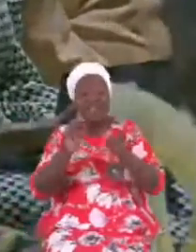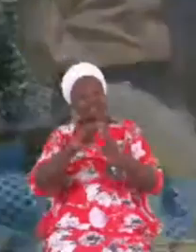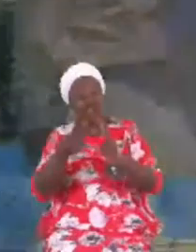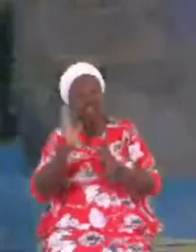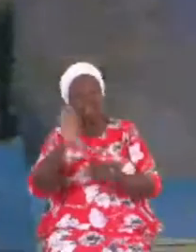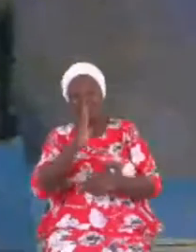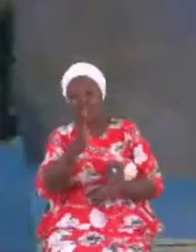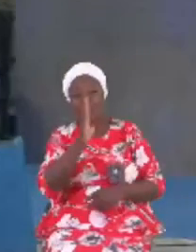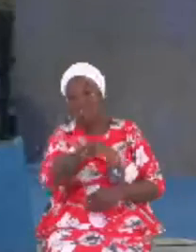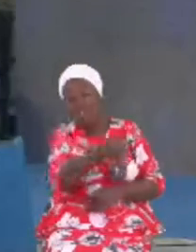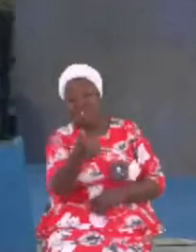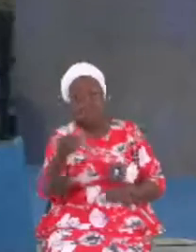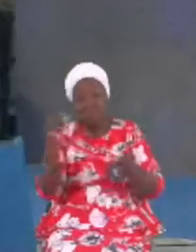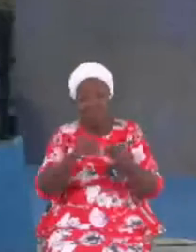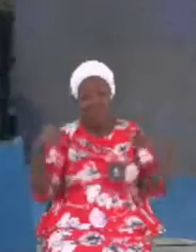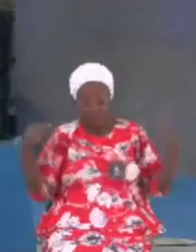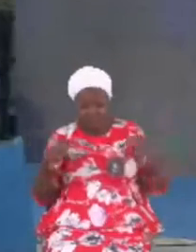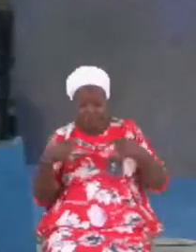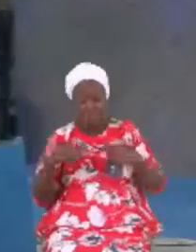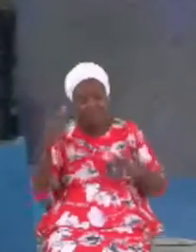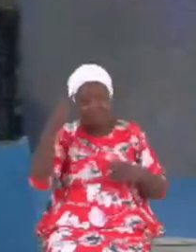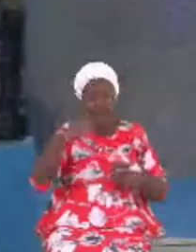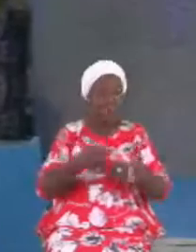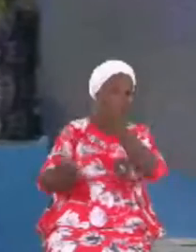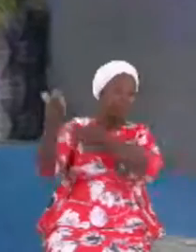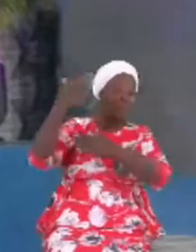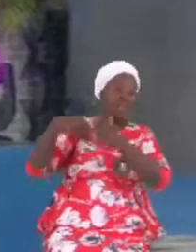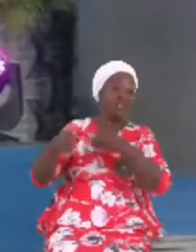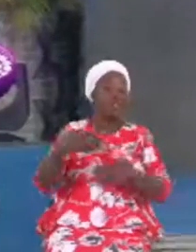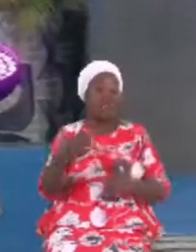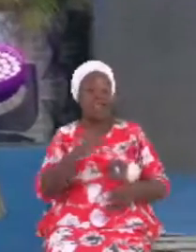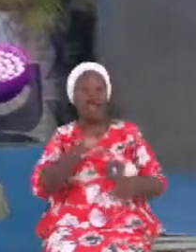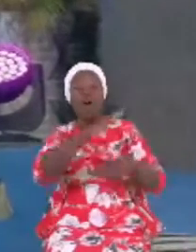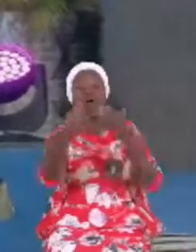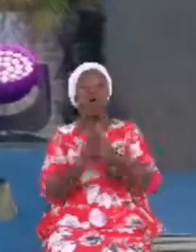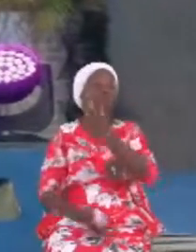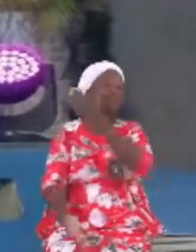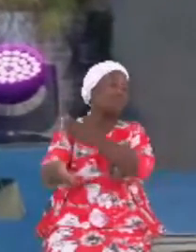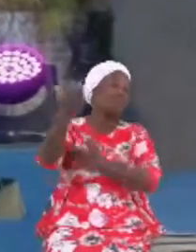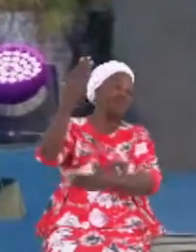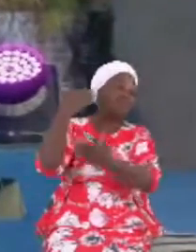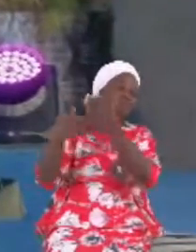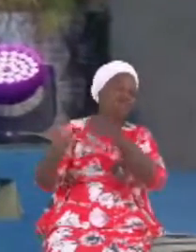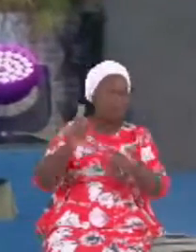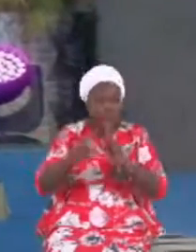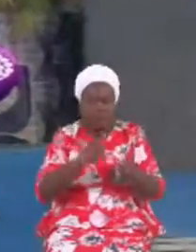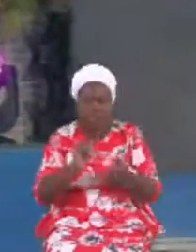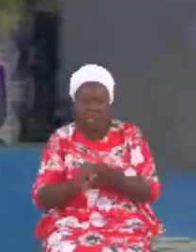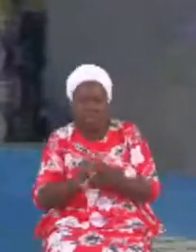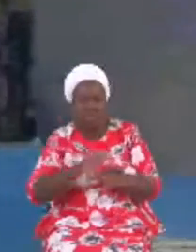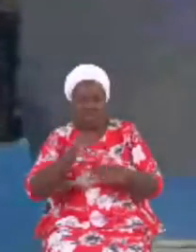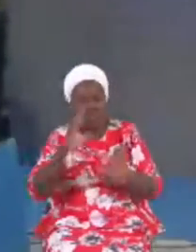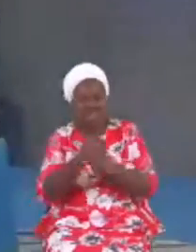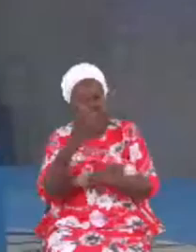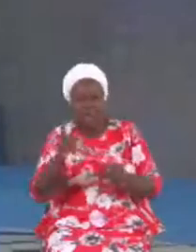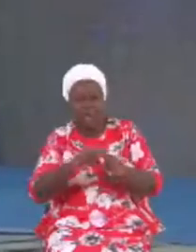Car les premières choses ont disparu. Mais pour ceux qui ne vont pas là-bas, ceux qui vont